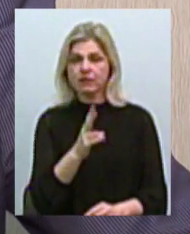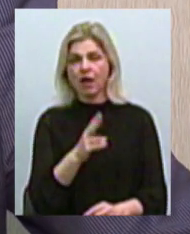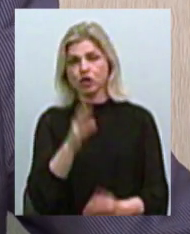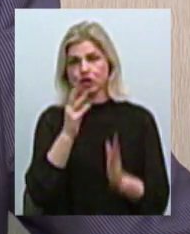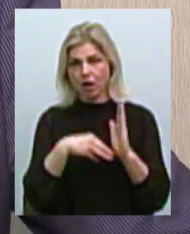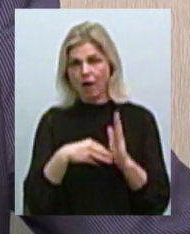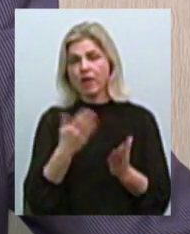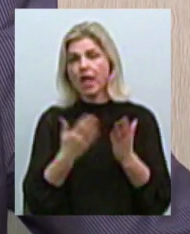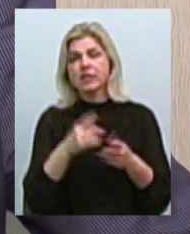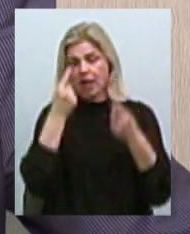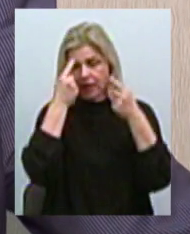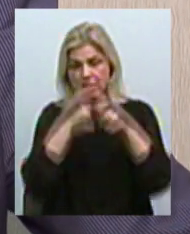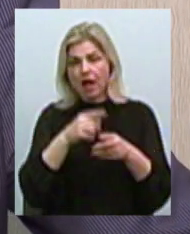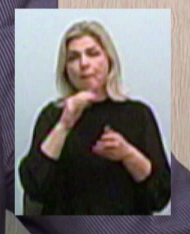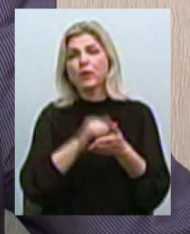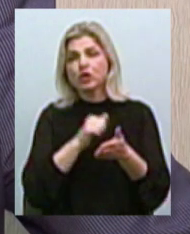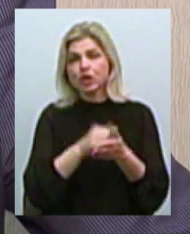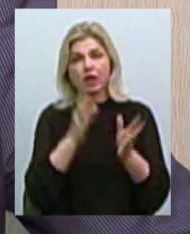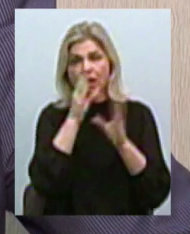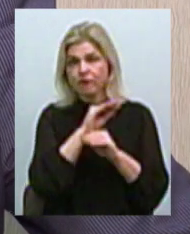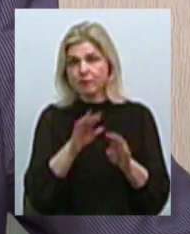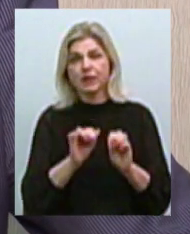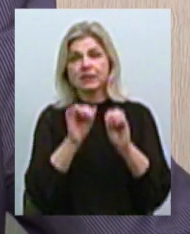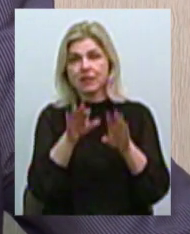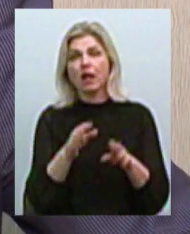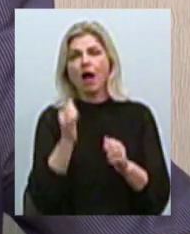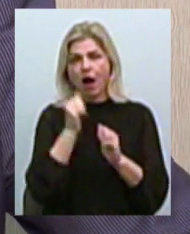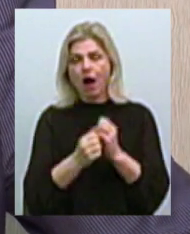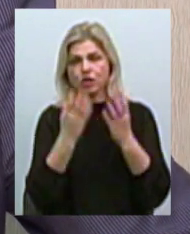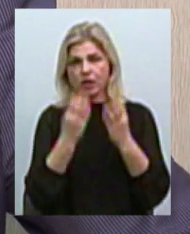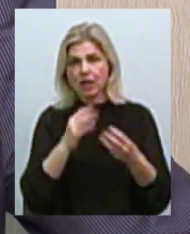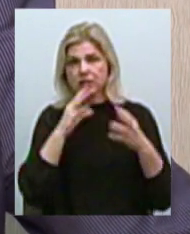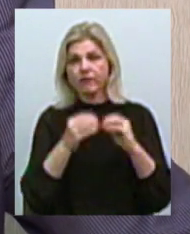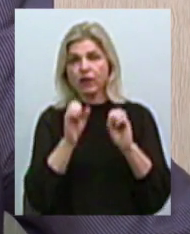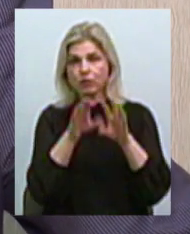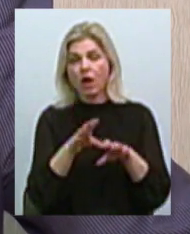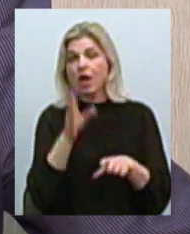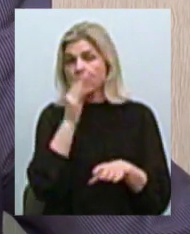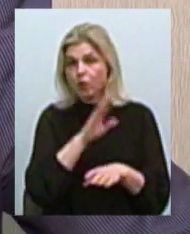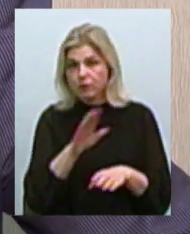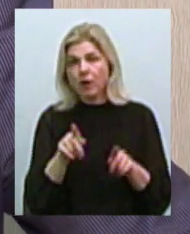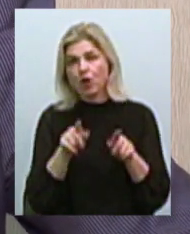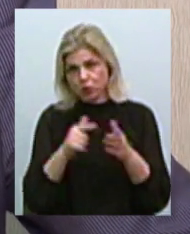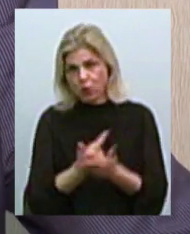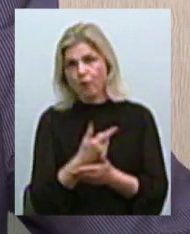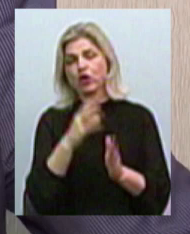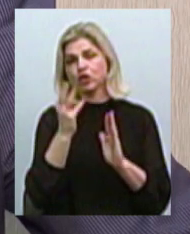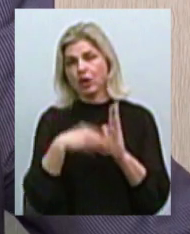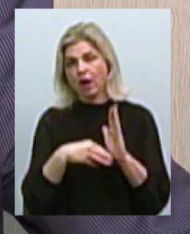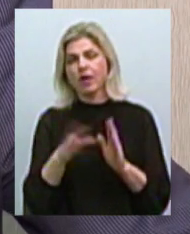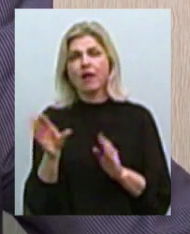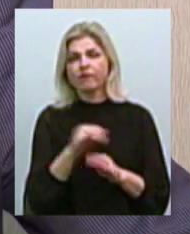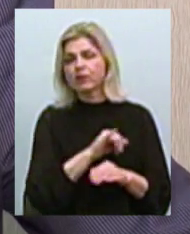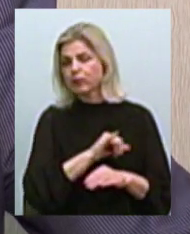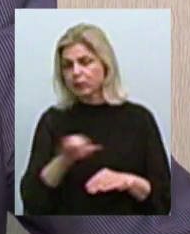якихось технічних причин не встигли здати у цей день, щоденно здаються звіти. Не встигли здати звіт – то це знову таки штраф. Ці всі штрафи у